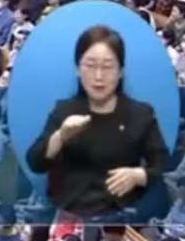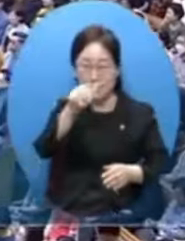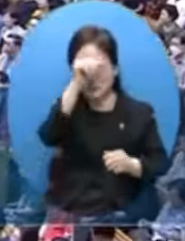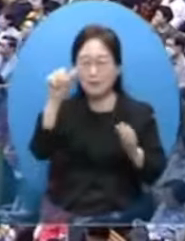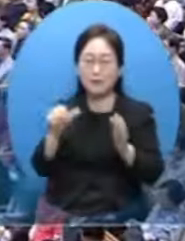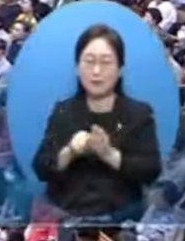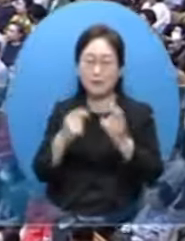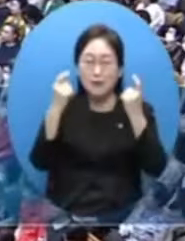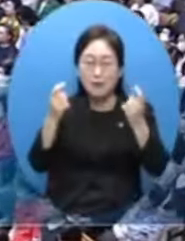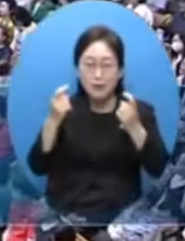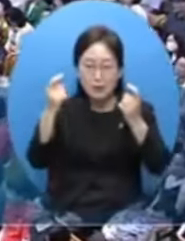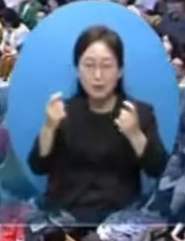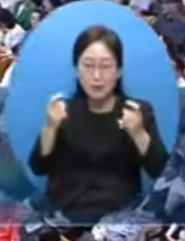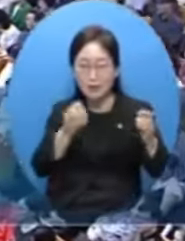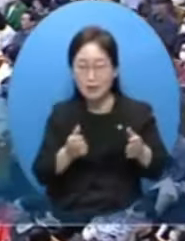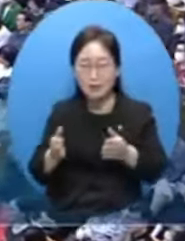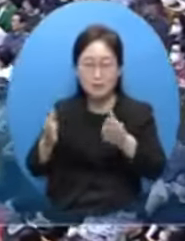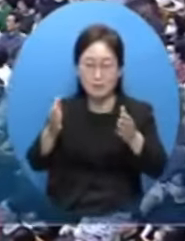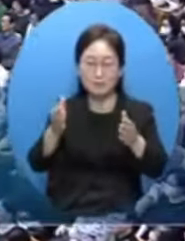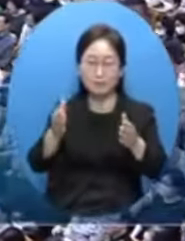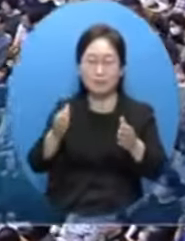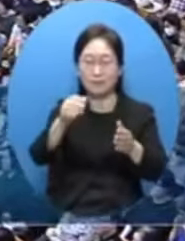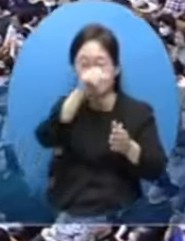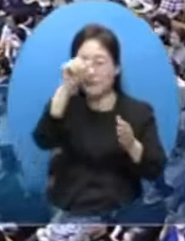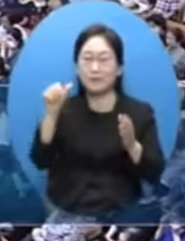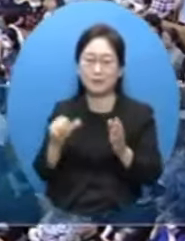나그네 길 가는 인생.